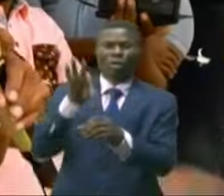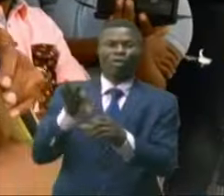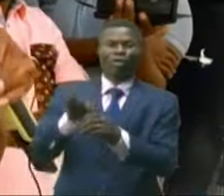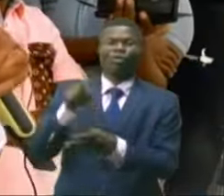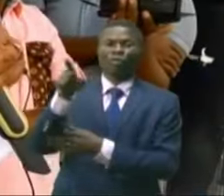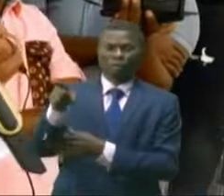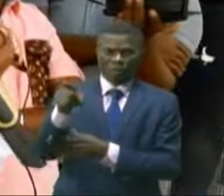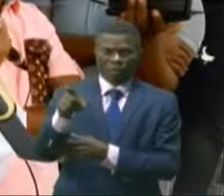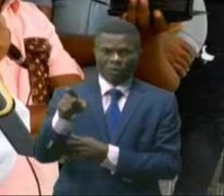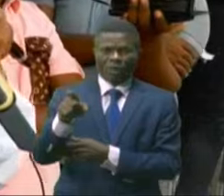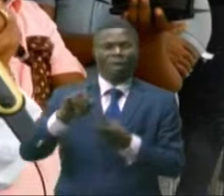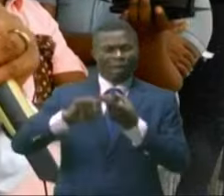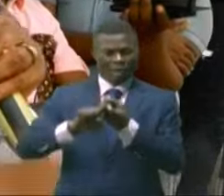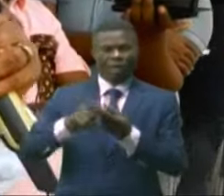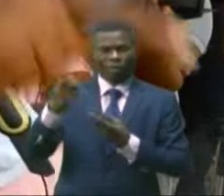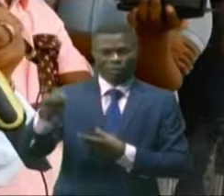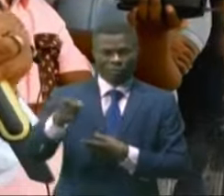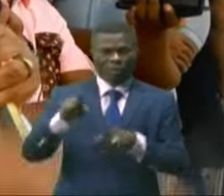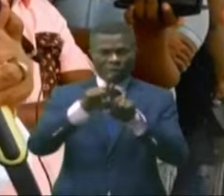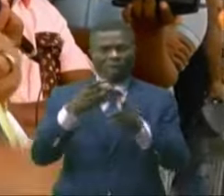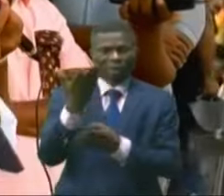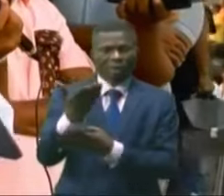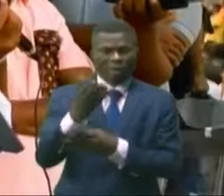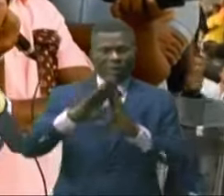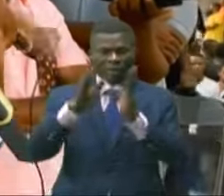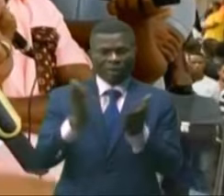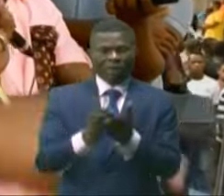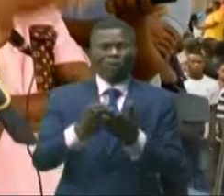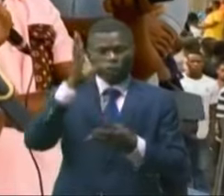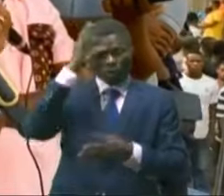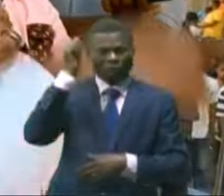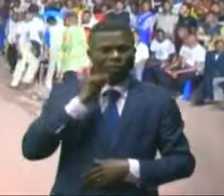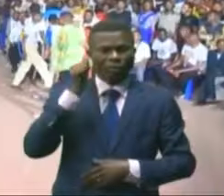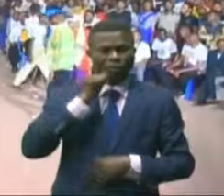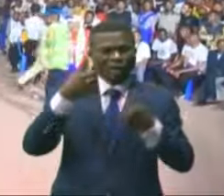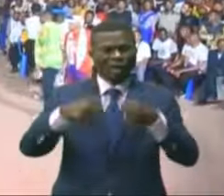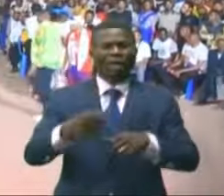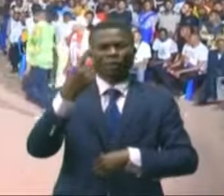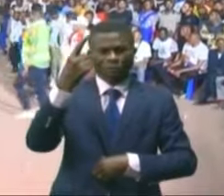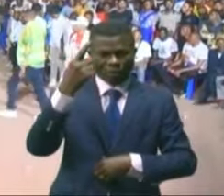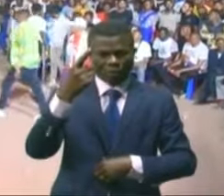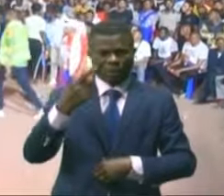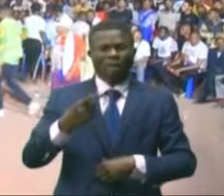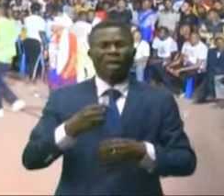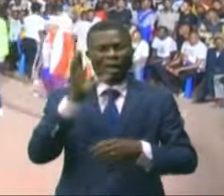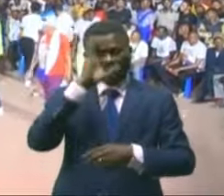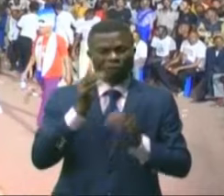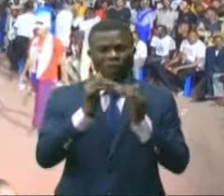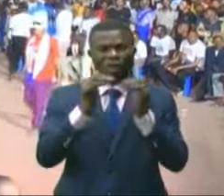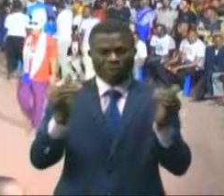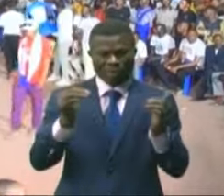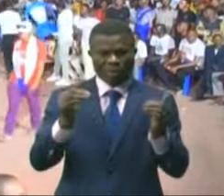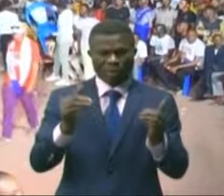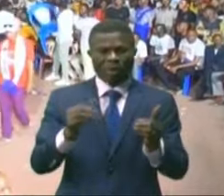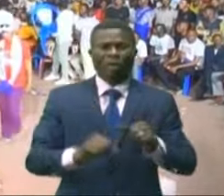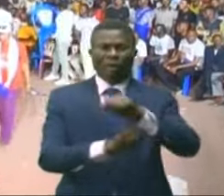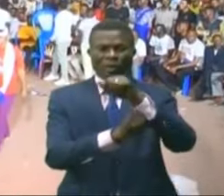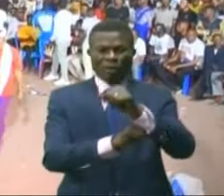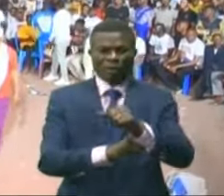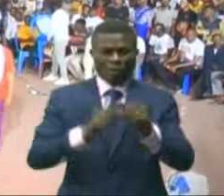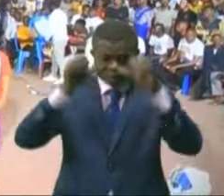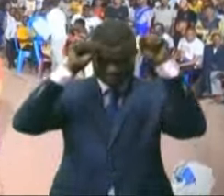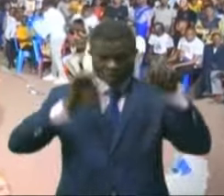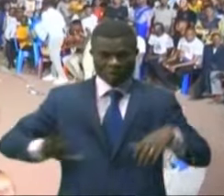renouvelé la confiance et a invité les Kassaïens et Kassaïennes à l'unité et à la cohabitation pacifique, en soutenant le président